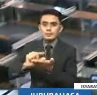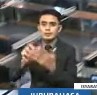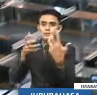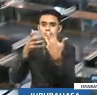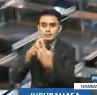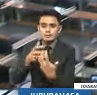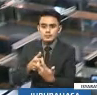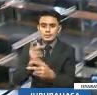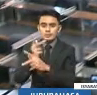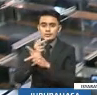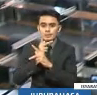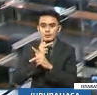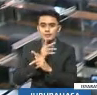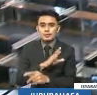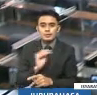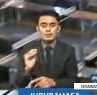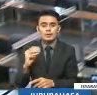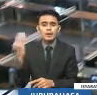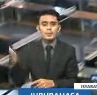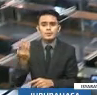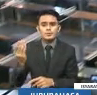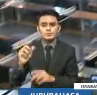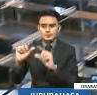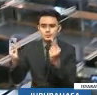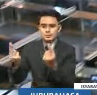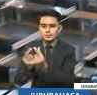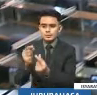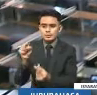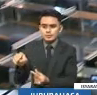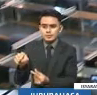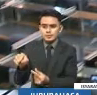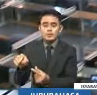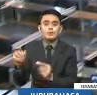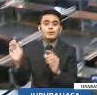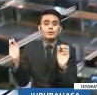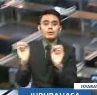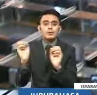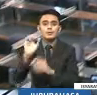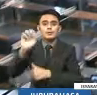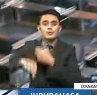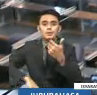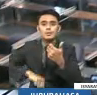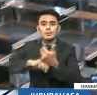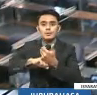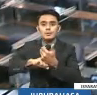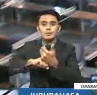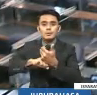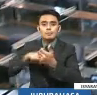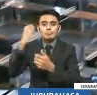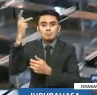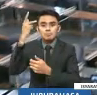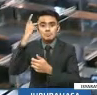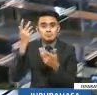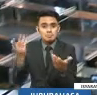pendanaan pinjaman kerana biasanya golongan ini yang tidak mendapat sokongan politik